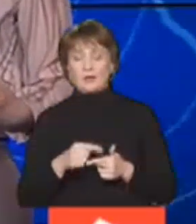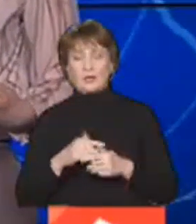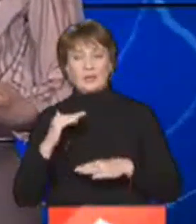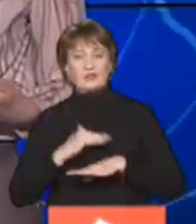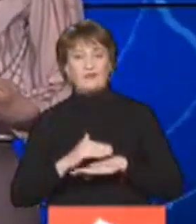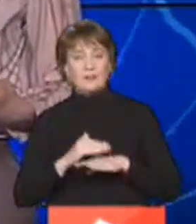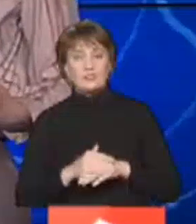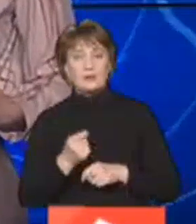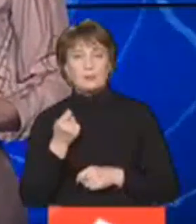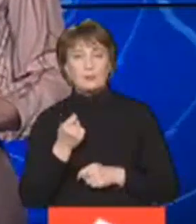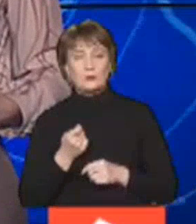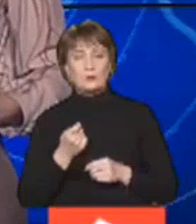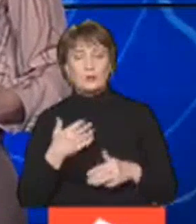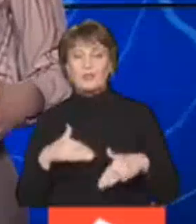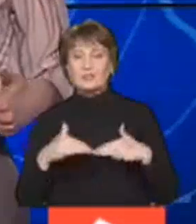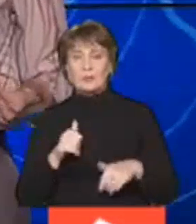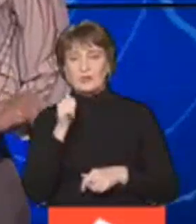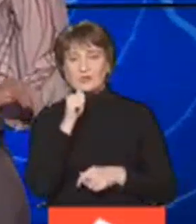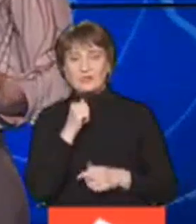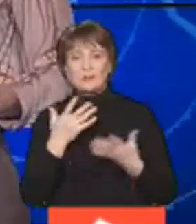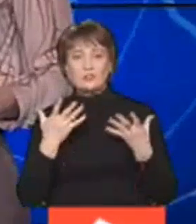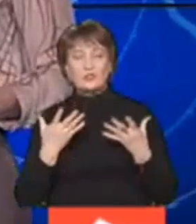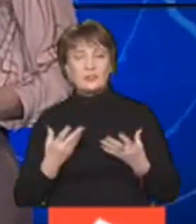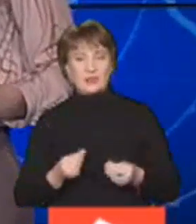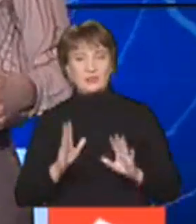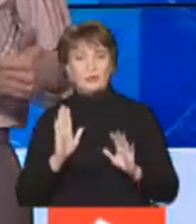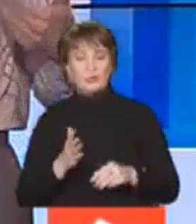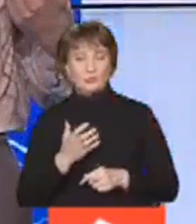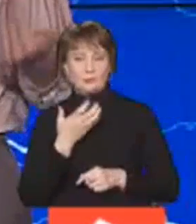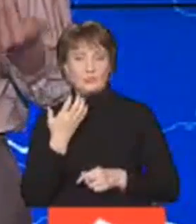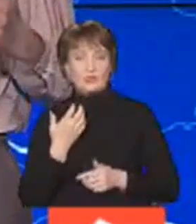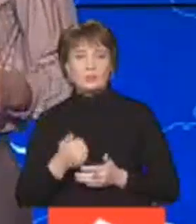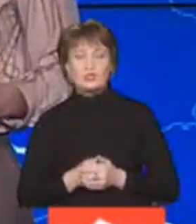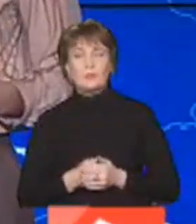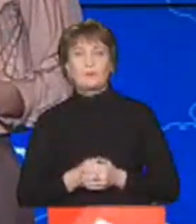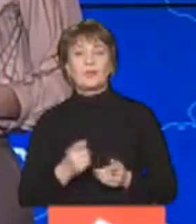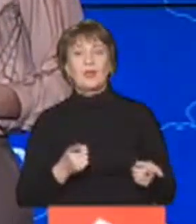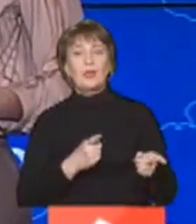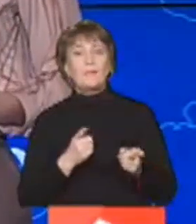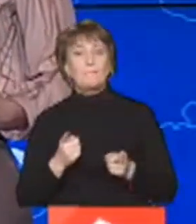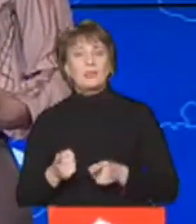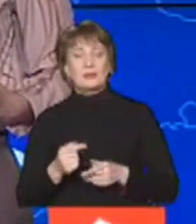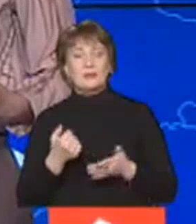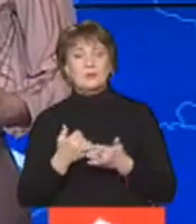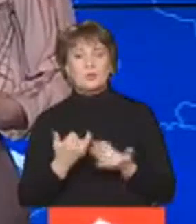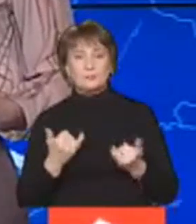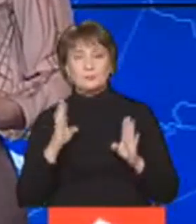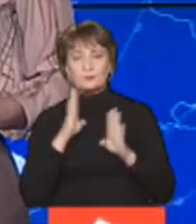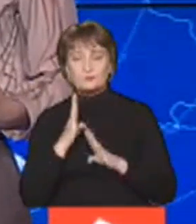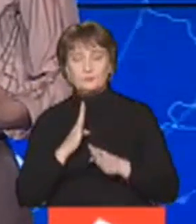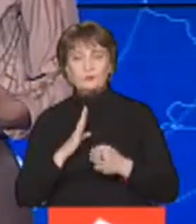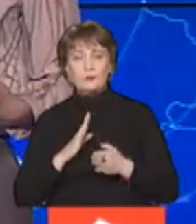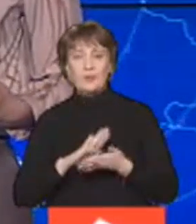він потрошку слабше, і завтра в день також помірні швидкості в нього будуть. Отже, перейдемо безпосередньо до поточної погоди у